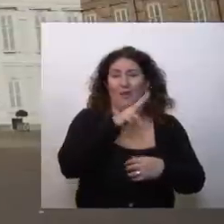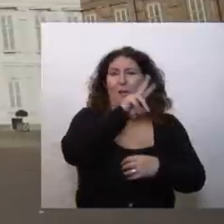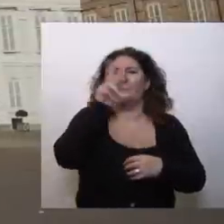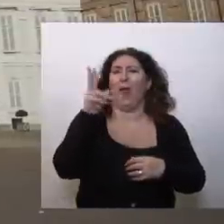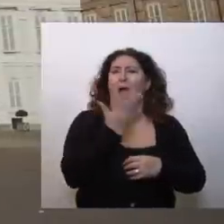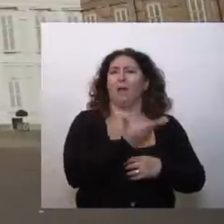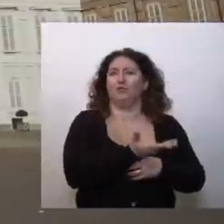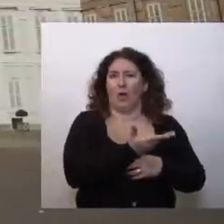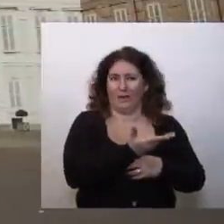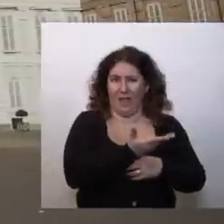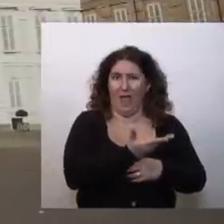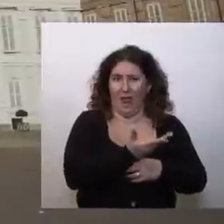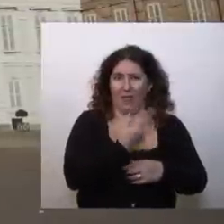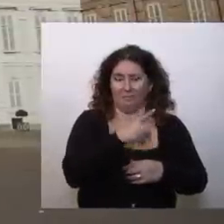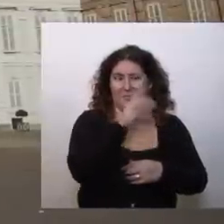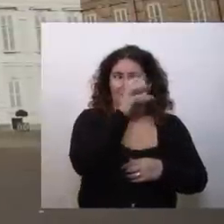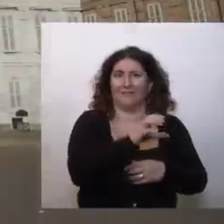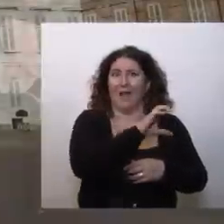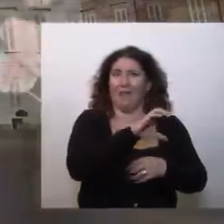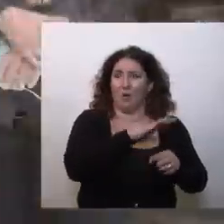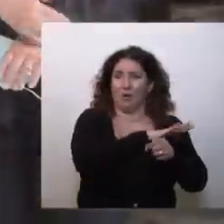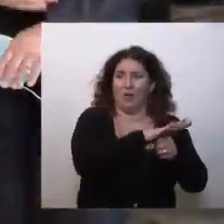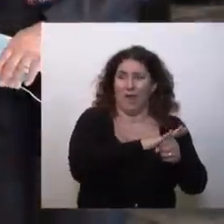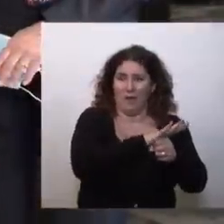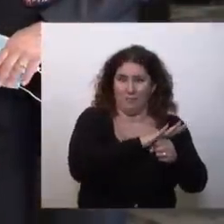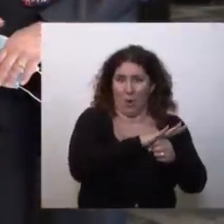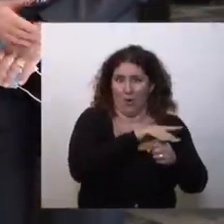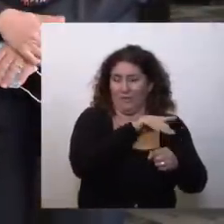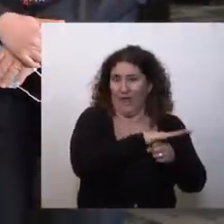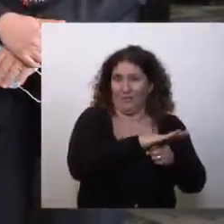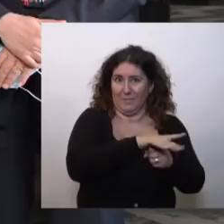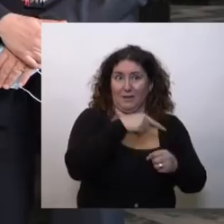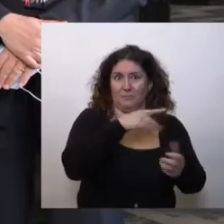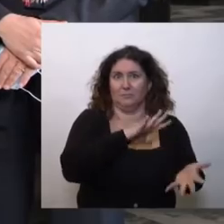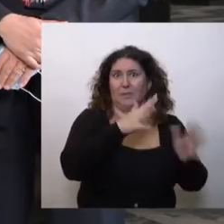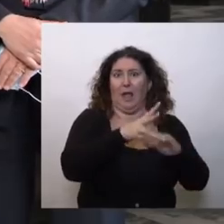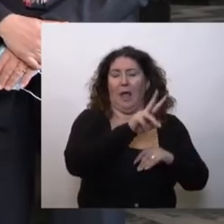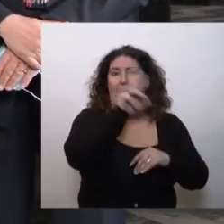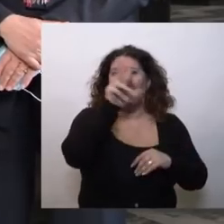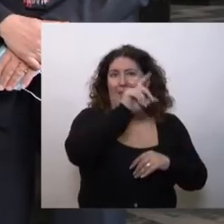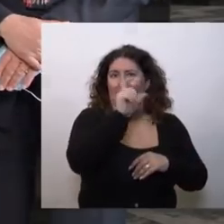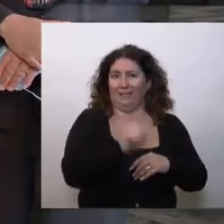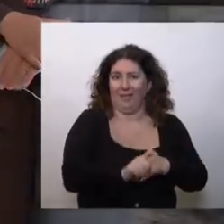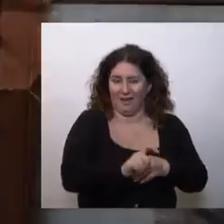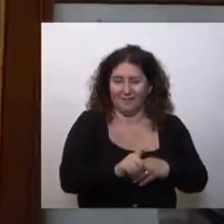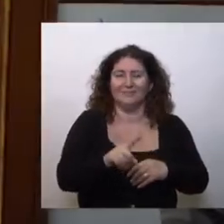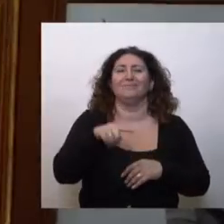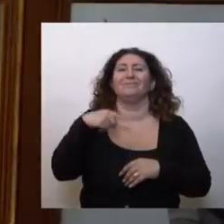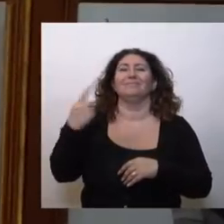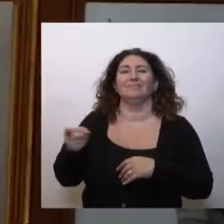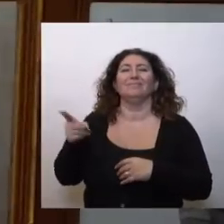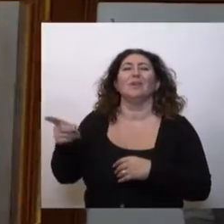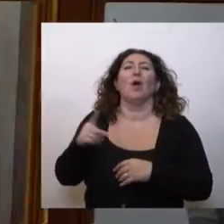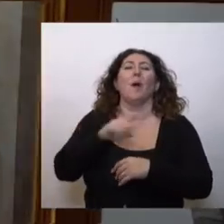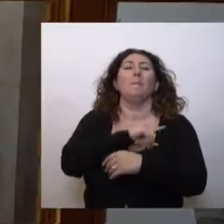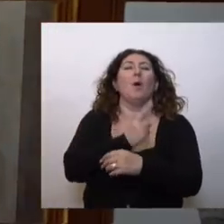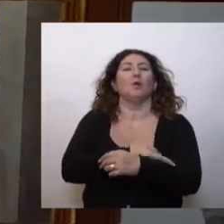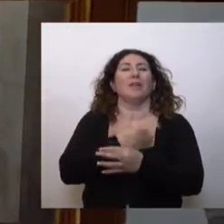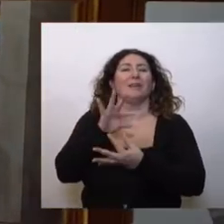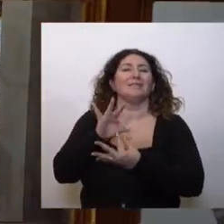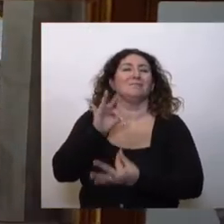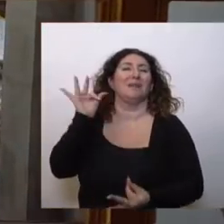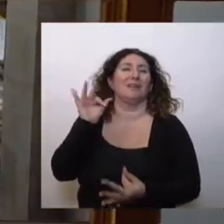Torino, potere dei duchi di Savoia, poi re d'Italia, e dall'altro il potere spirituale, la cattedrale con la